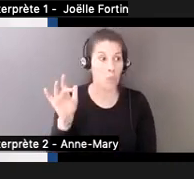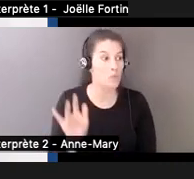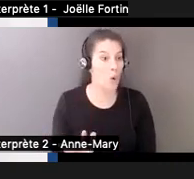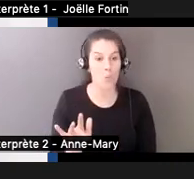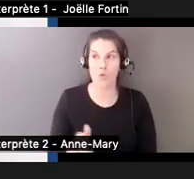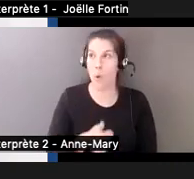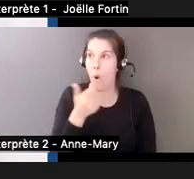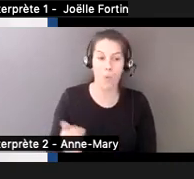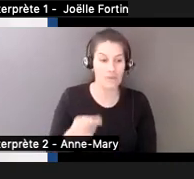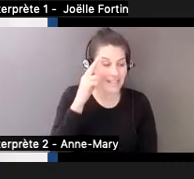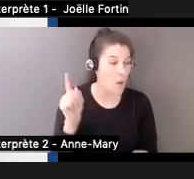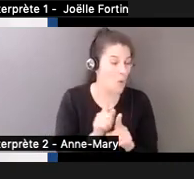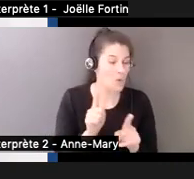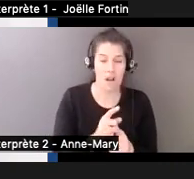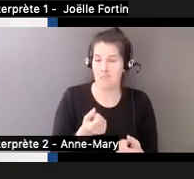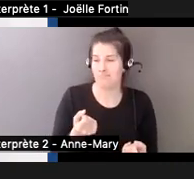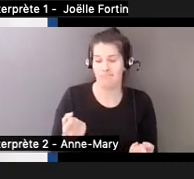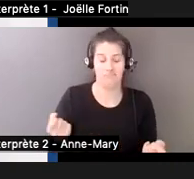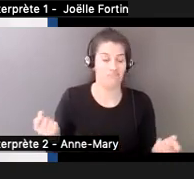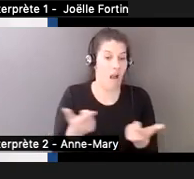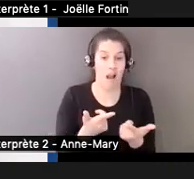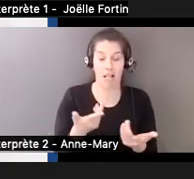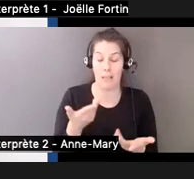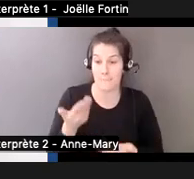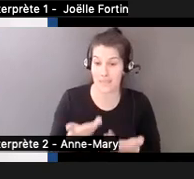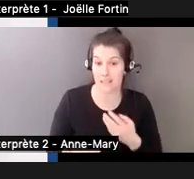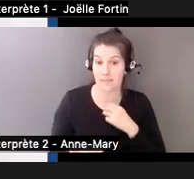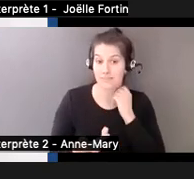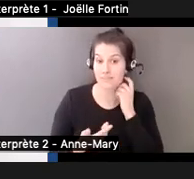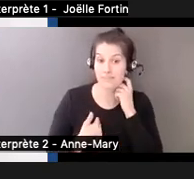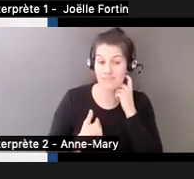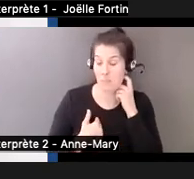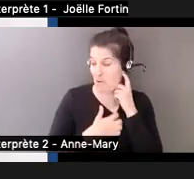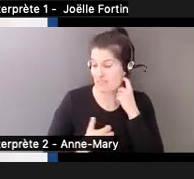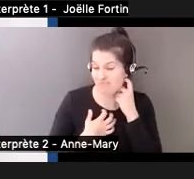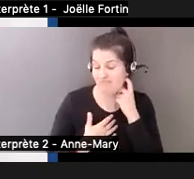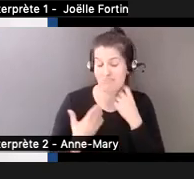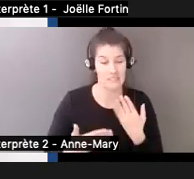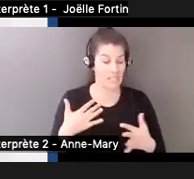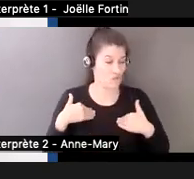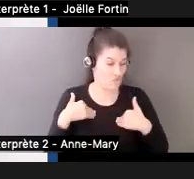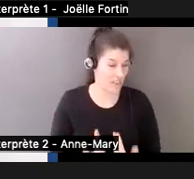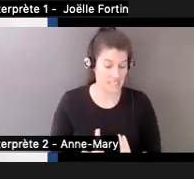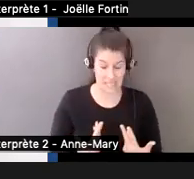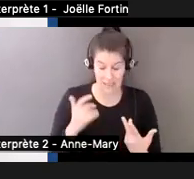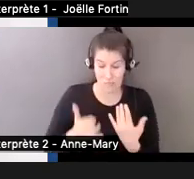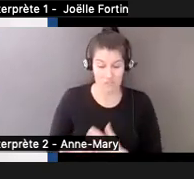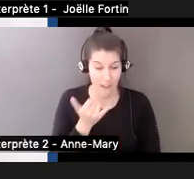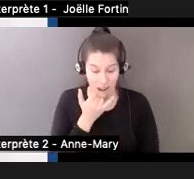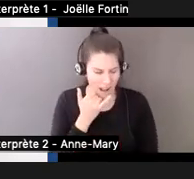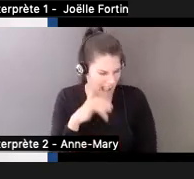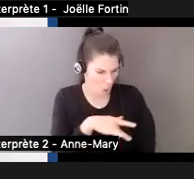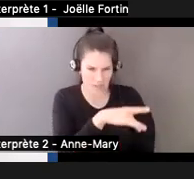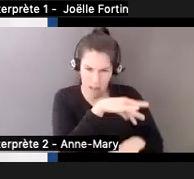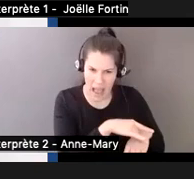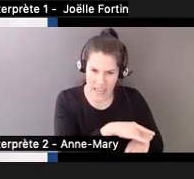monde. Peut-être que je suis agacée, je suis fatiguée, juste. Et c'est pas la maladie.